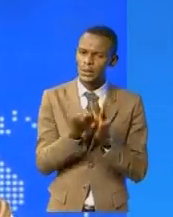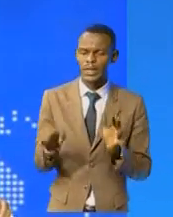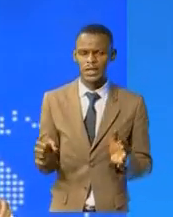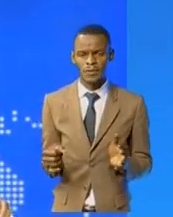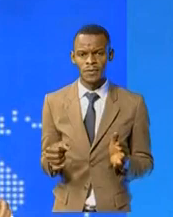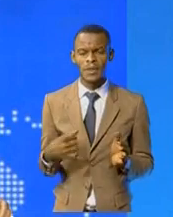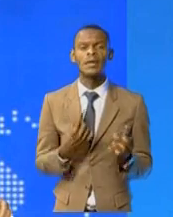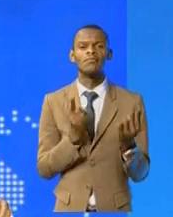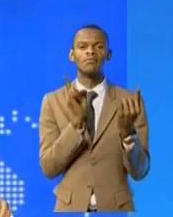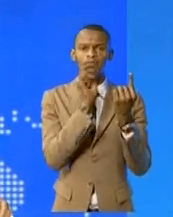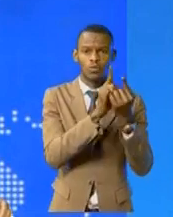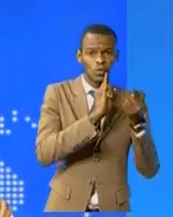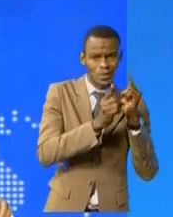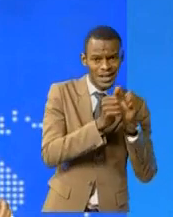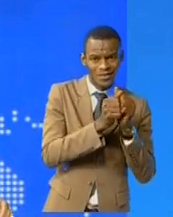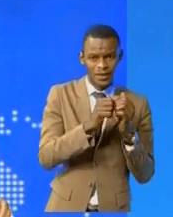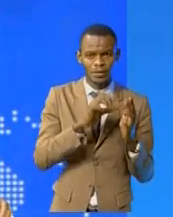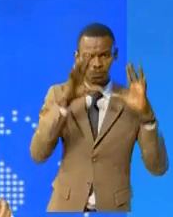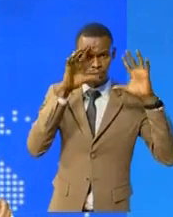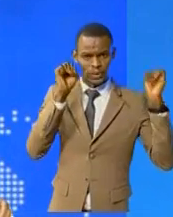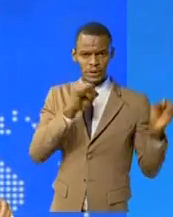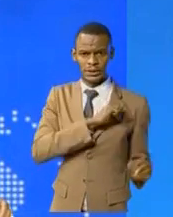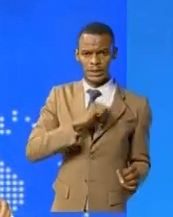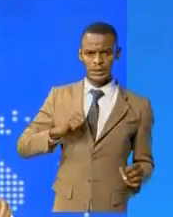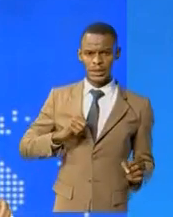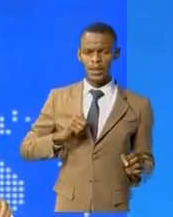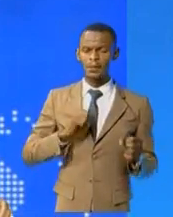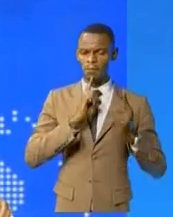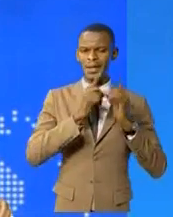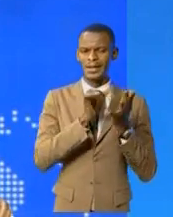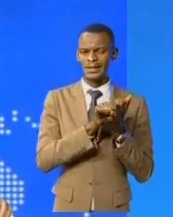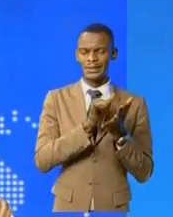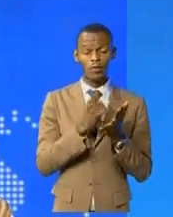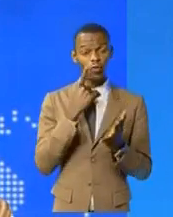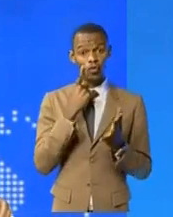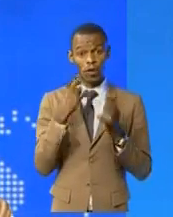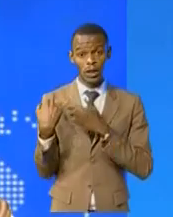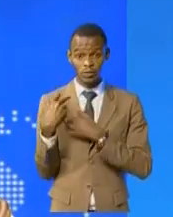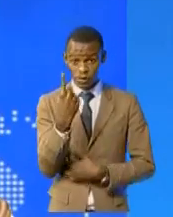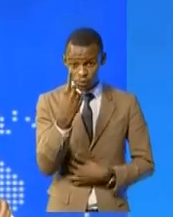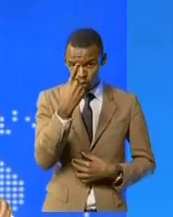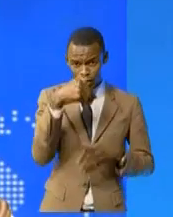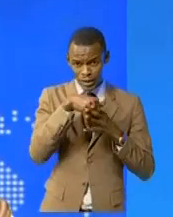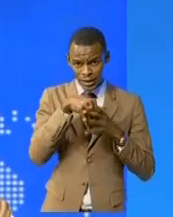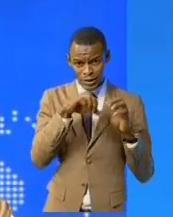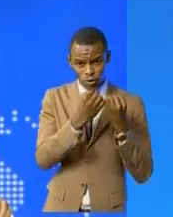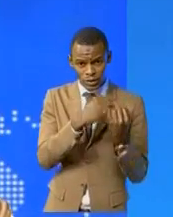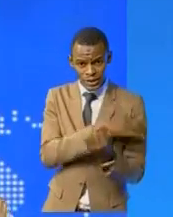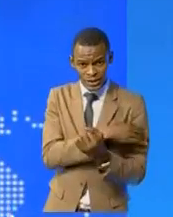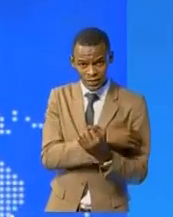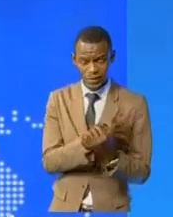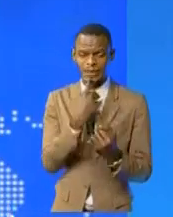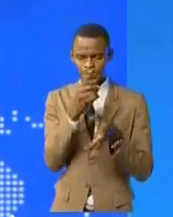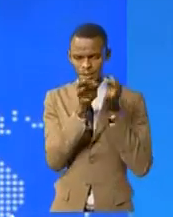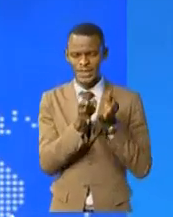Sénat, Modeste Bahati Lukwebo. On écoute l'un des responsables de cette structure, Joseph Kingé, au micro